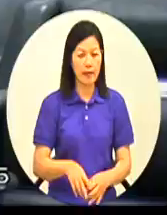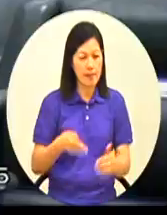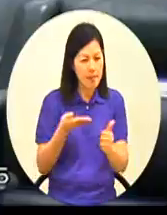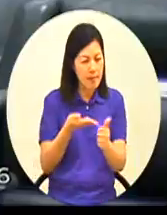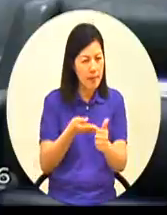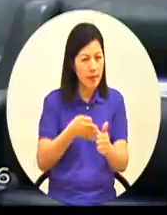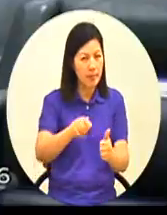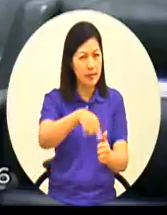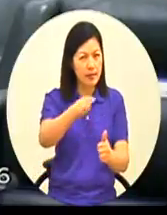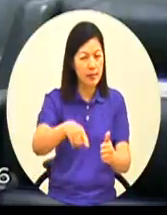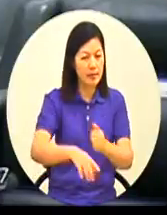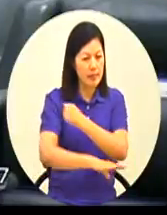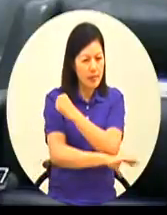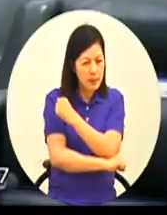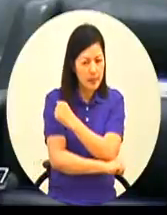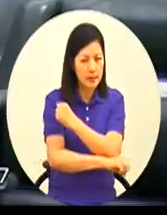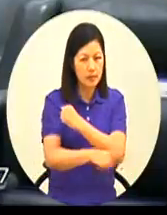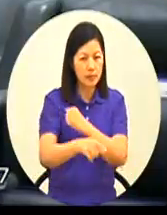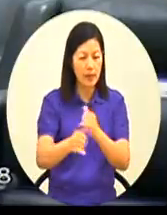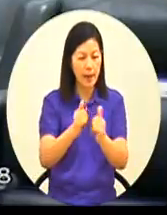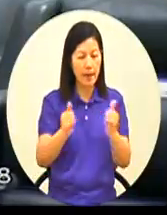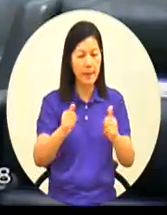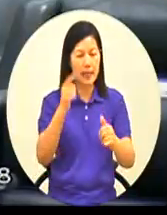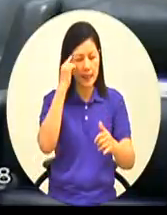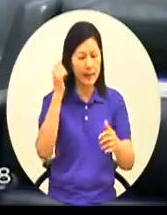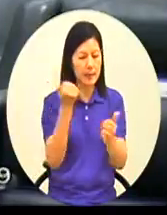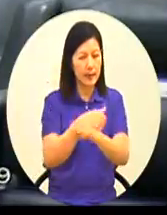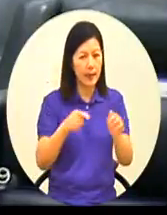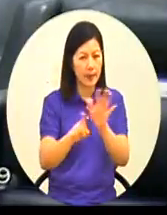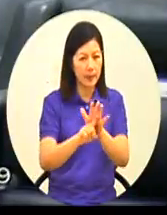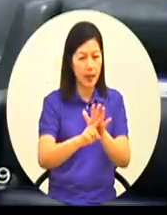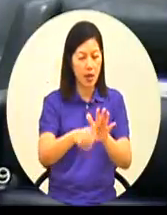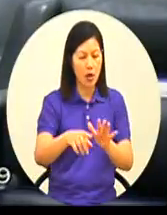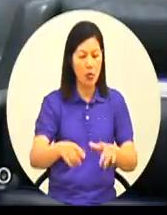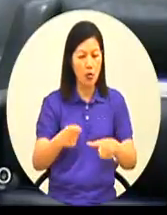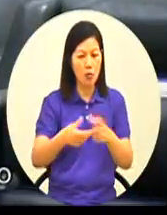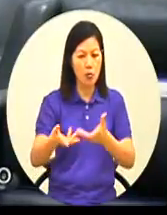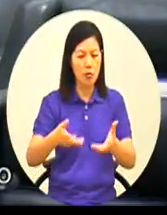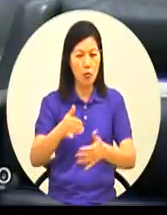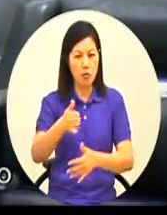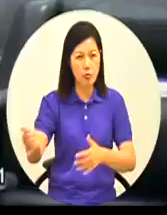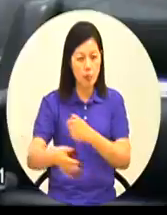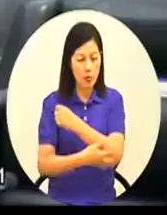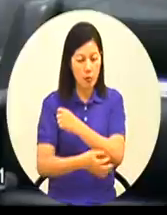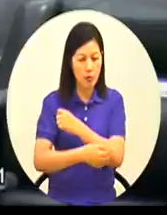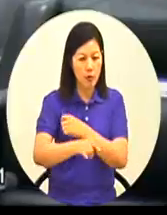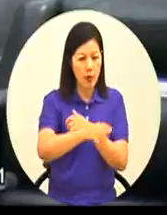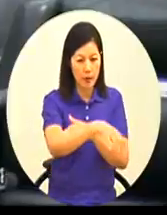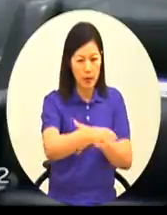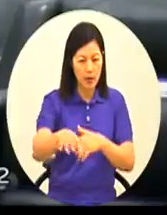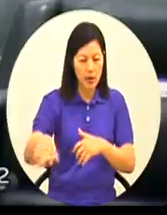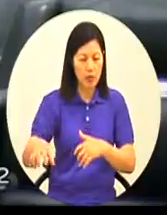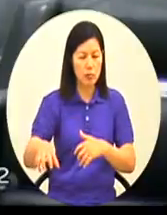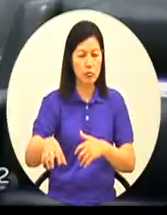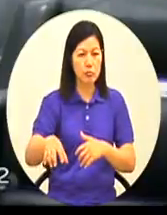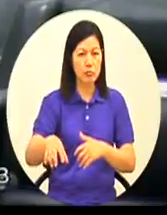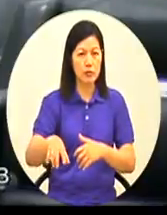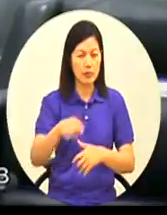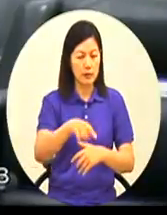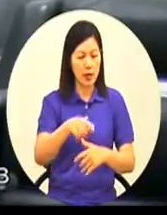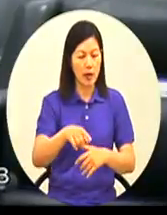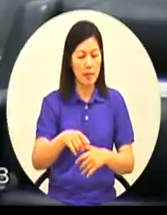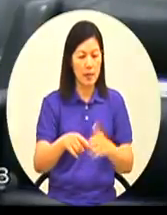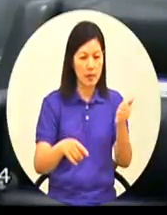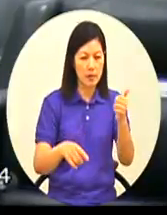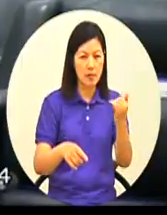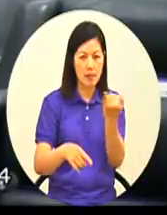我们这些基层的这些民意代表也好，或者是基层的公务人员，在地方每一个行政区的公务人员也好，他们的性别意